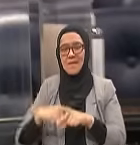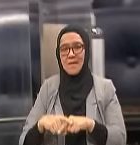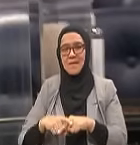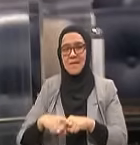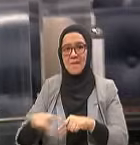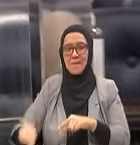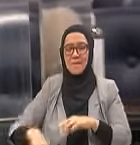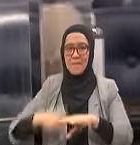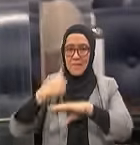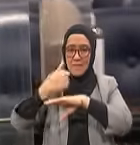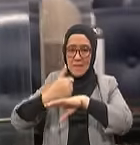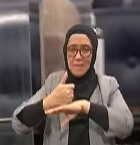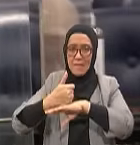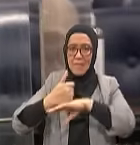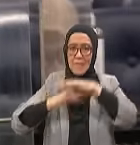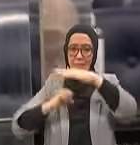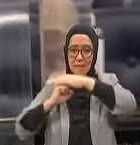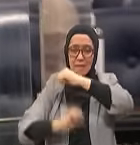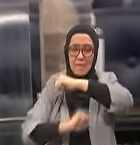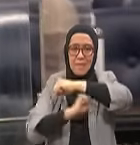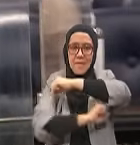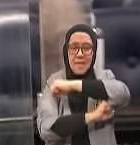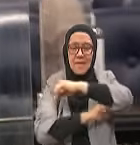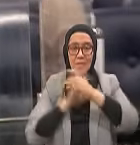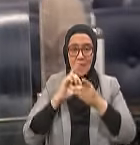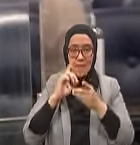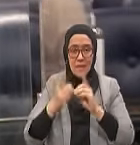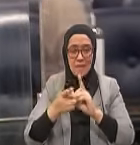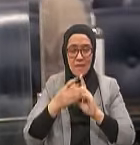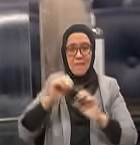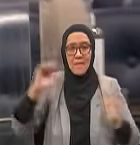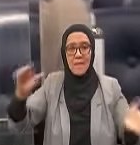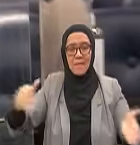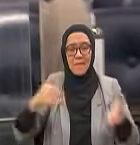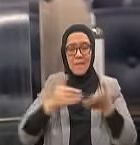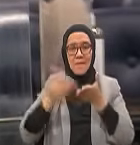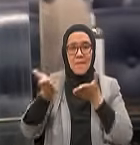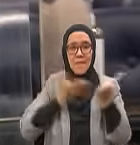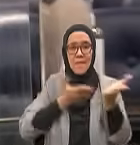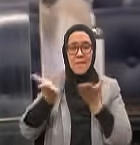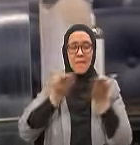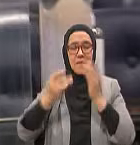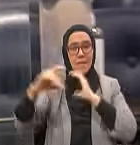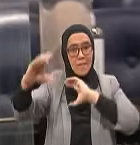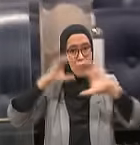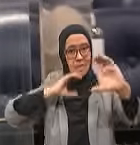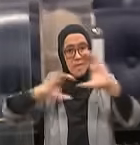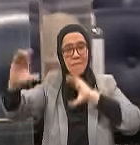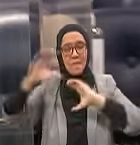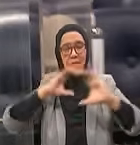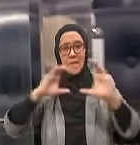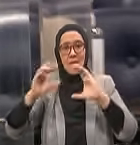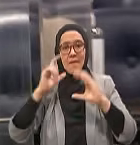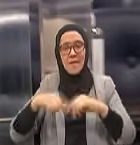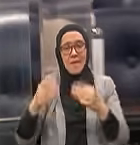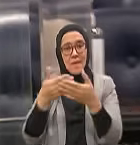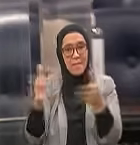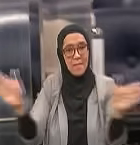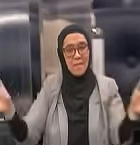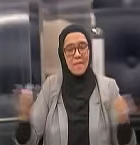digital dalam memperkenalkan pengamatan dari komunikasi sebagai bukti awam